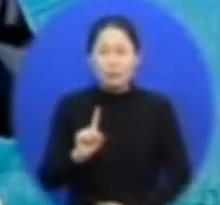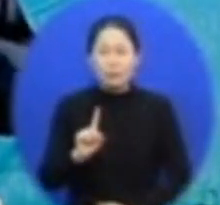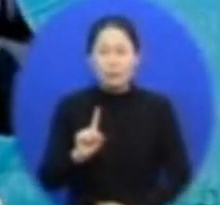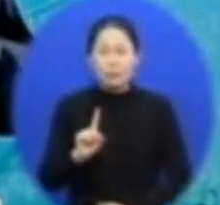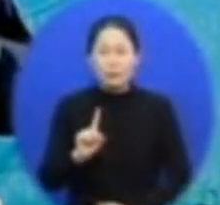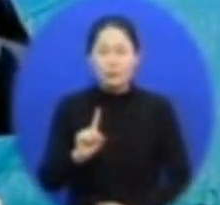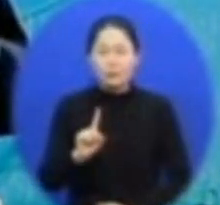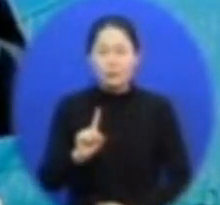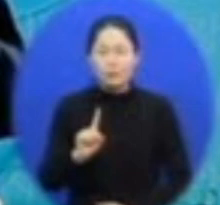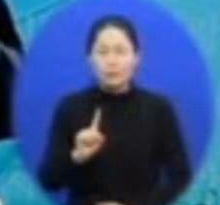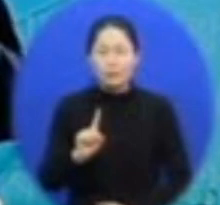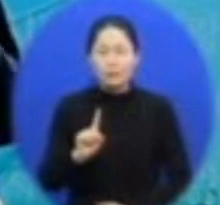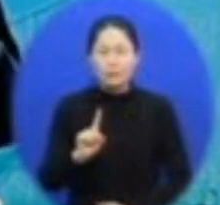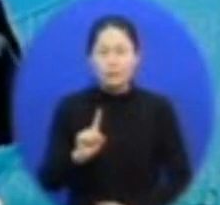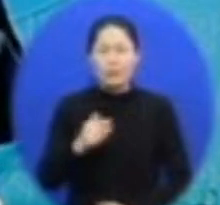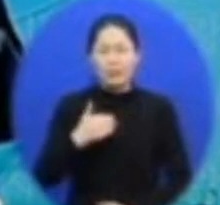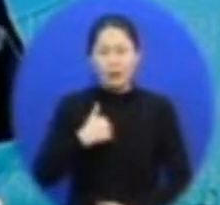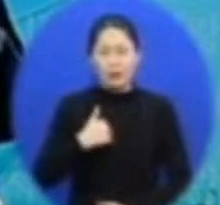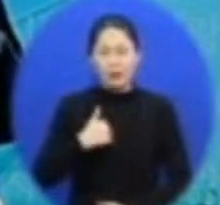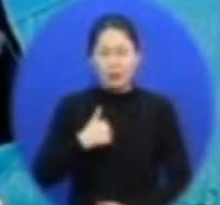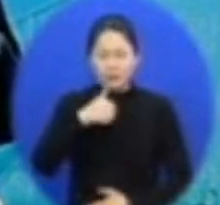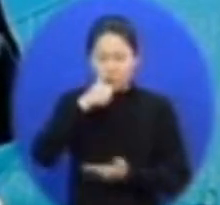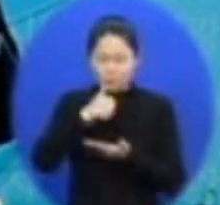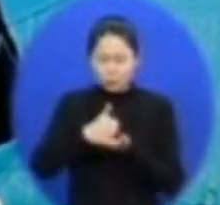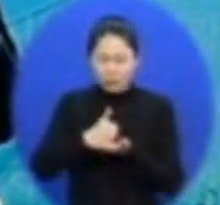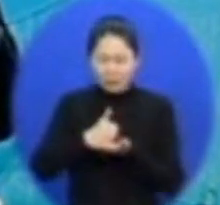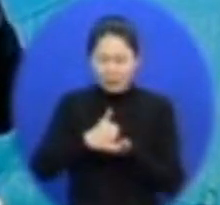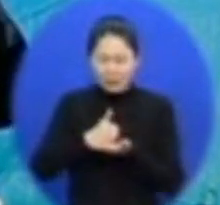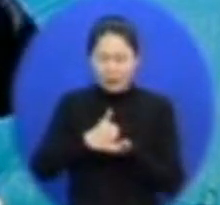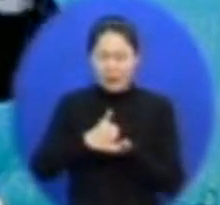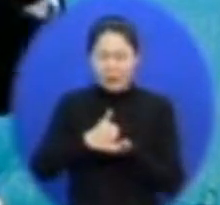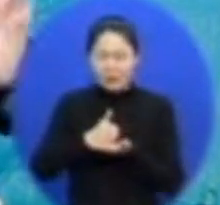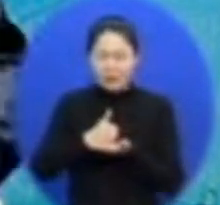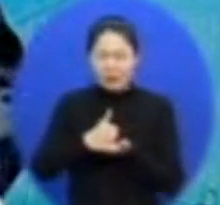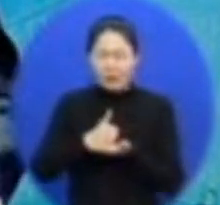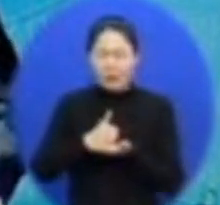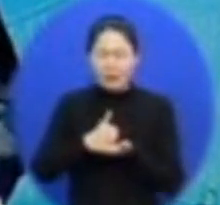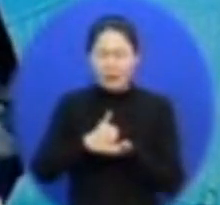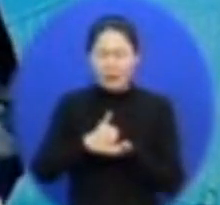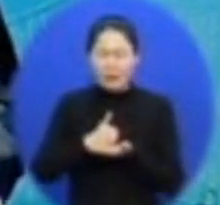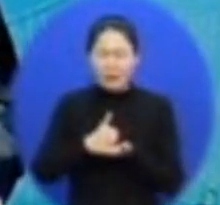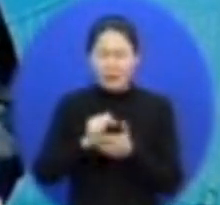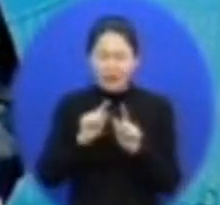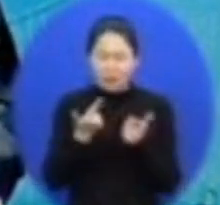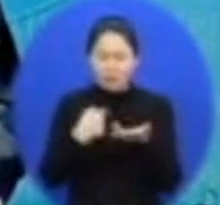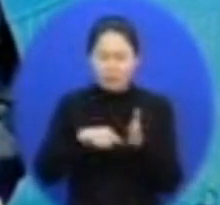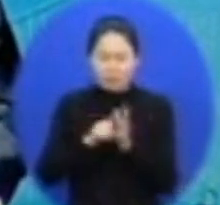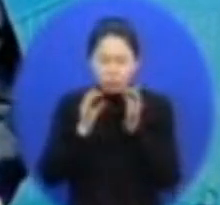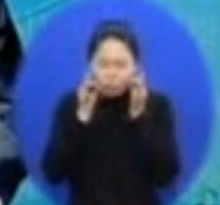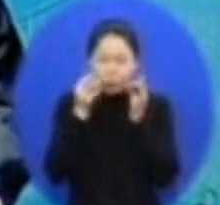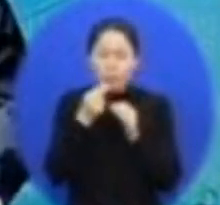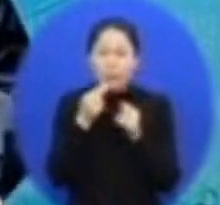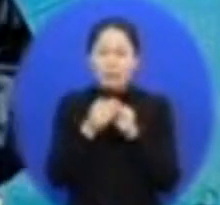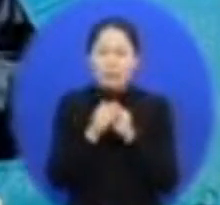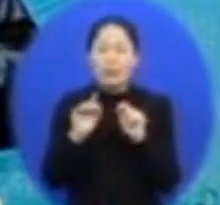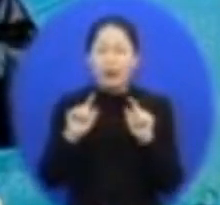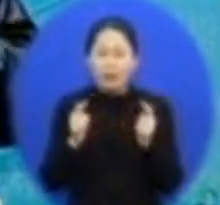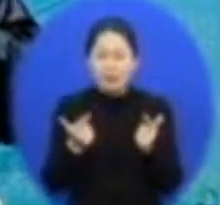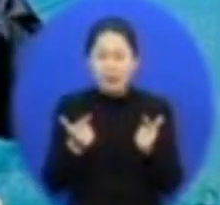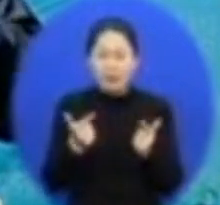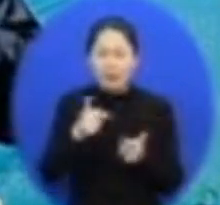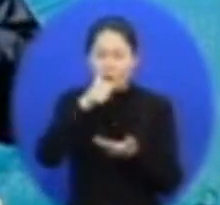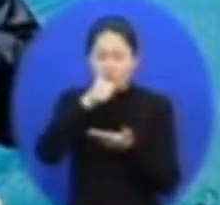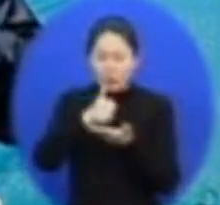그것은 내가 죄 짓지 않으려고 노력을 안 해서 그런게 아닙니다 죄는 안